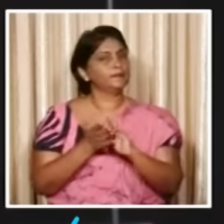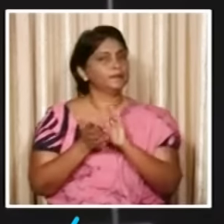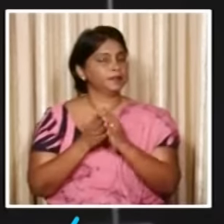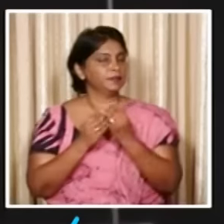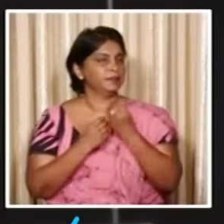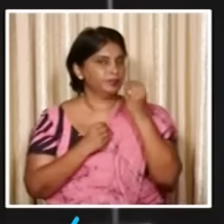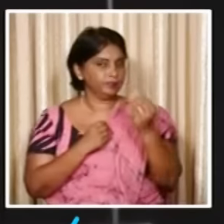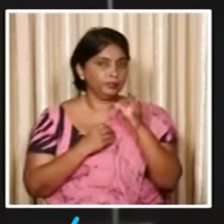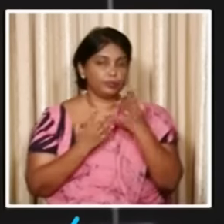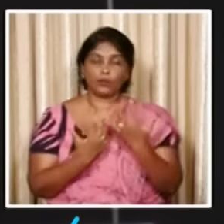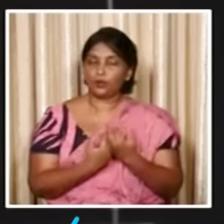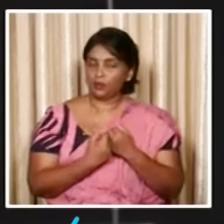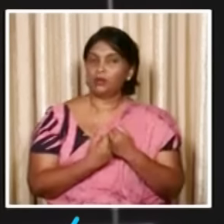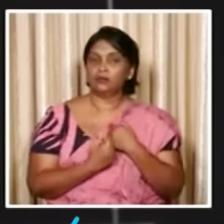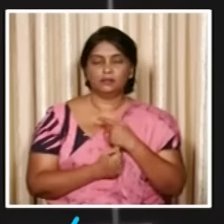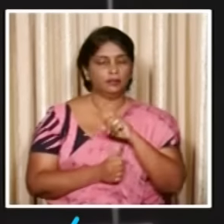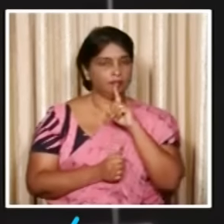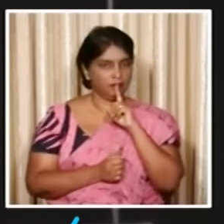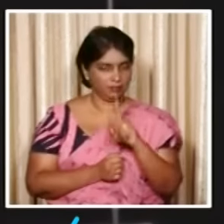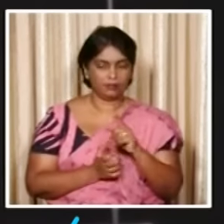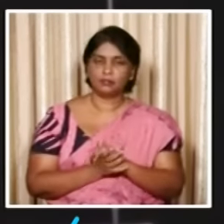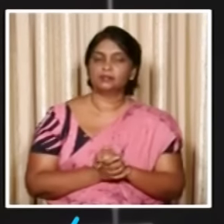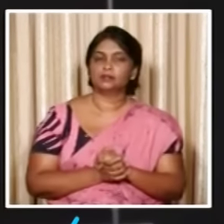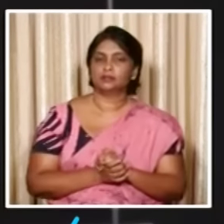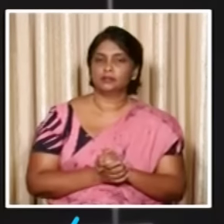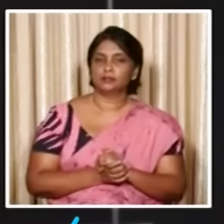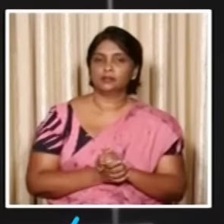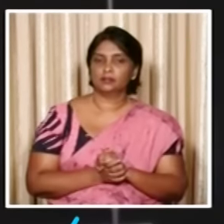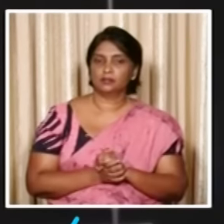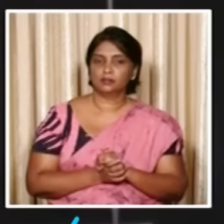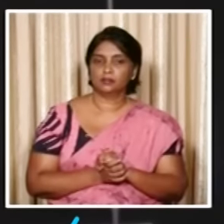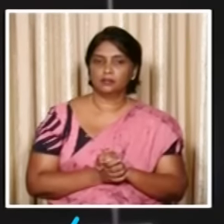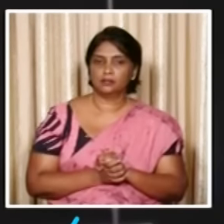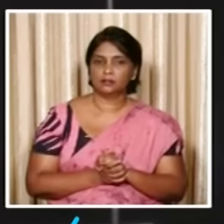நடவடிக்கை எடுக்கப்பட வேண்டும் என்பதை நான் இந்த உயர்ந்த சபையினூடாக கோரிக்கை வைத்து நிறைவு செய்கின்றேன். நன்றி.